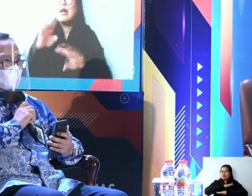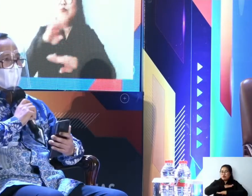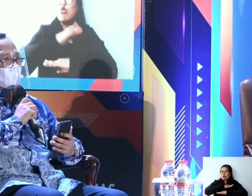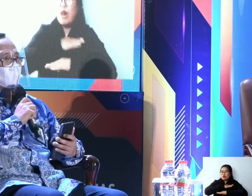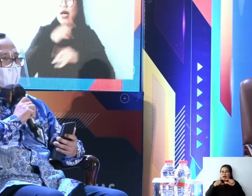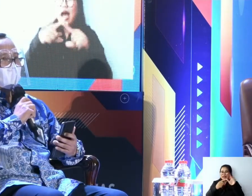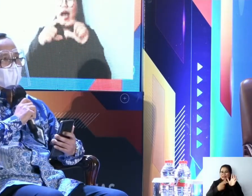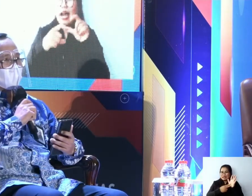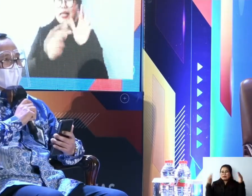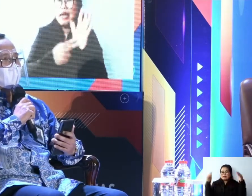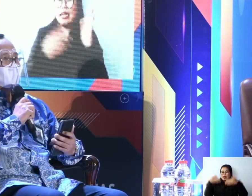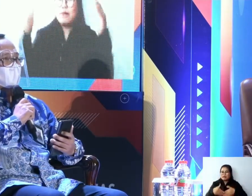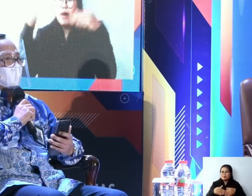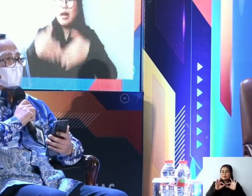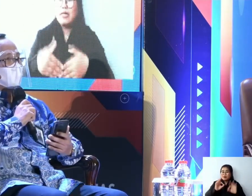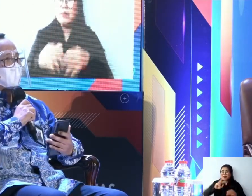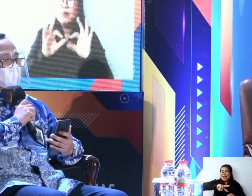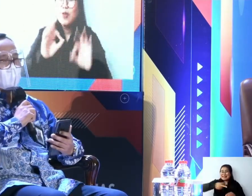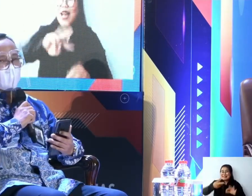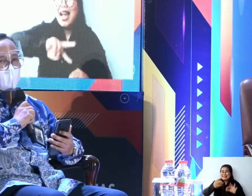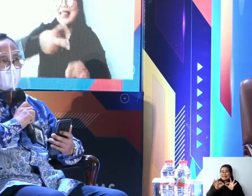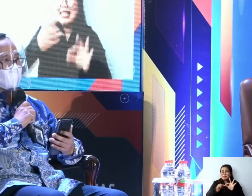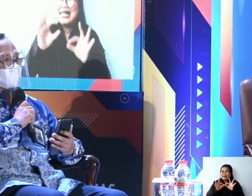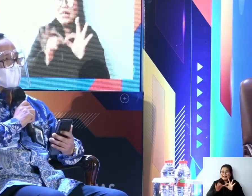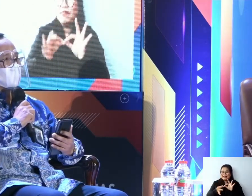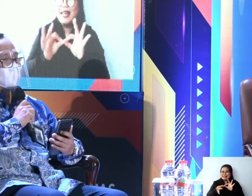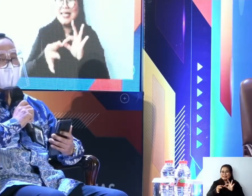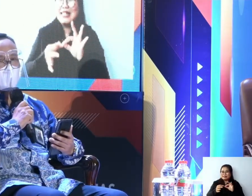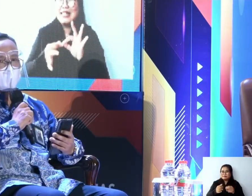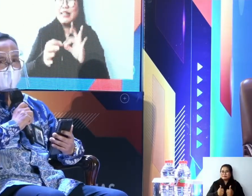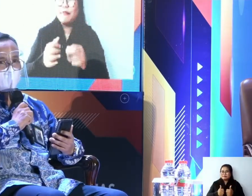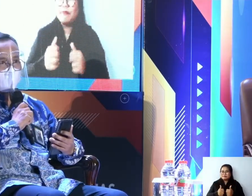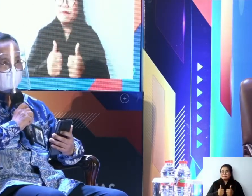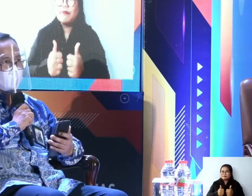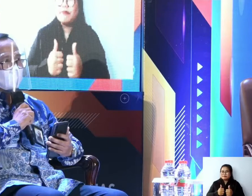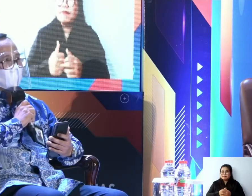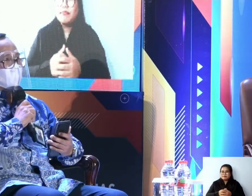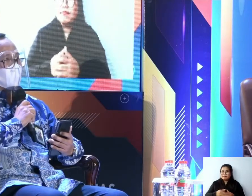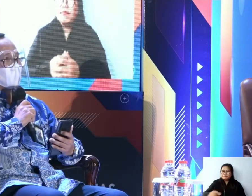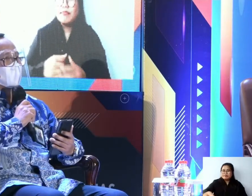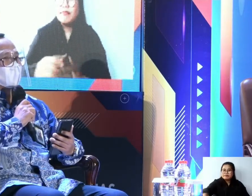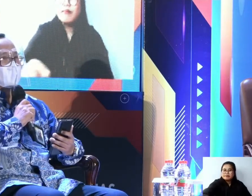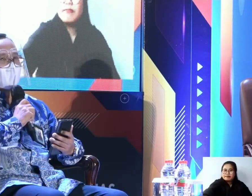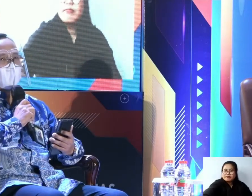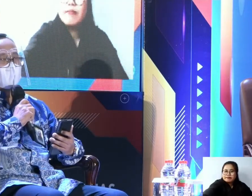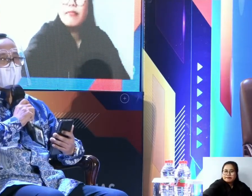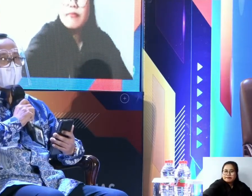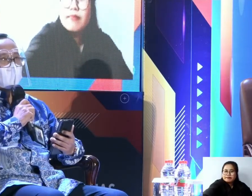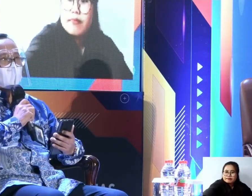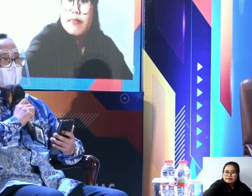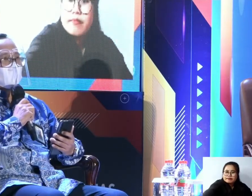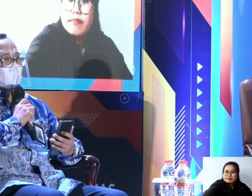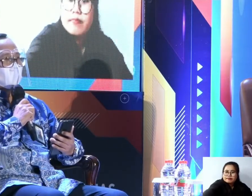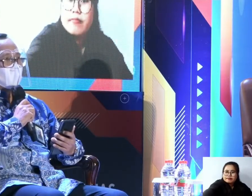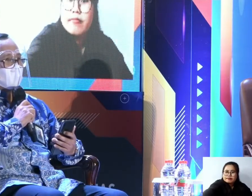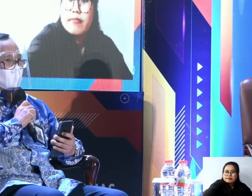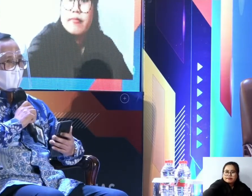untuk diajukan kepada kementerian Pan RB dan BKN